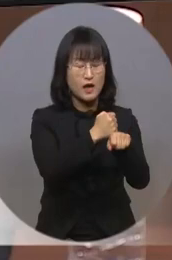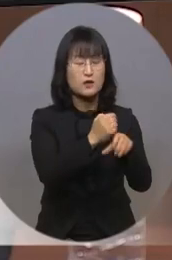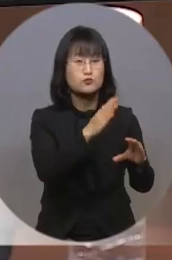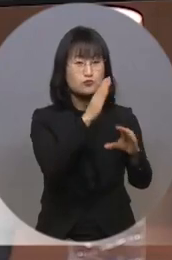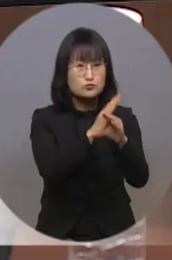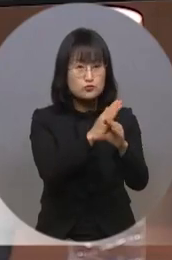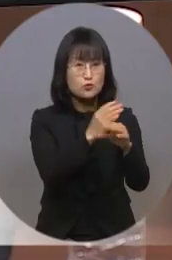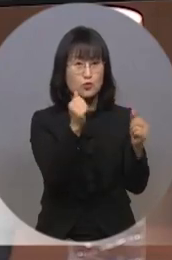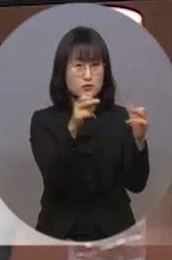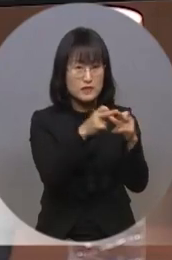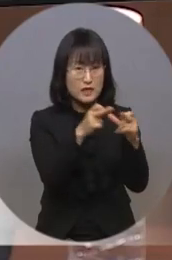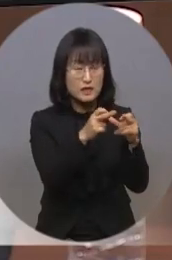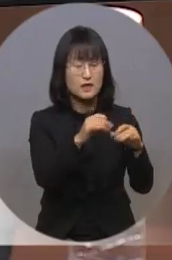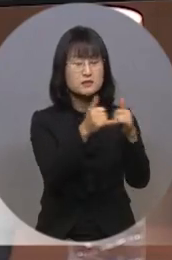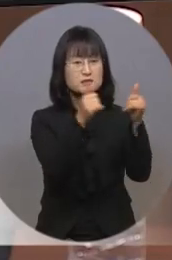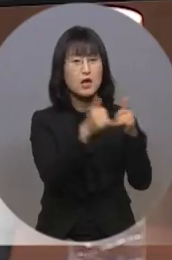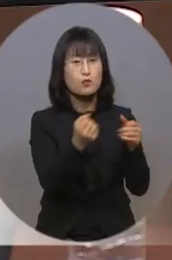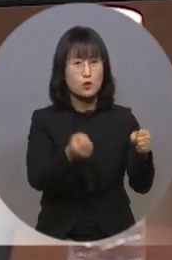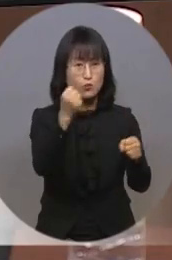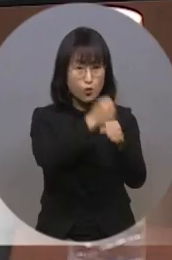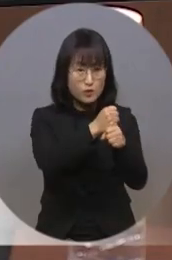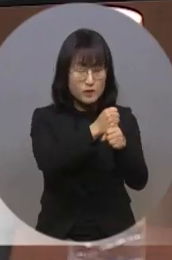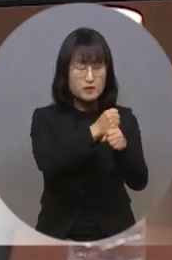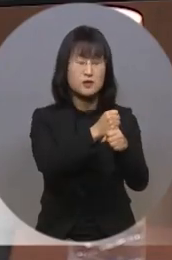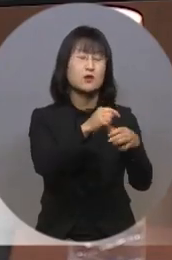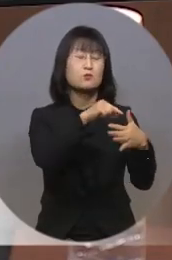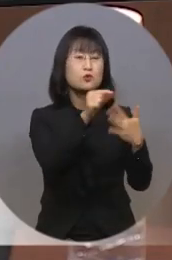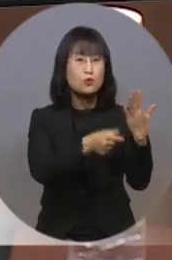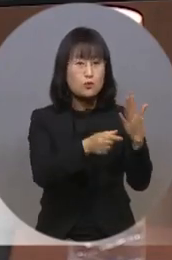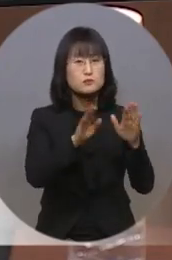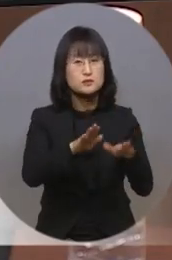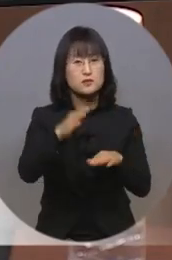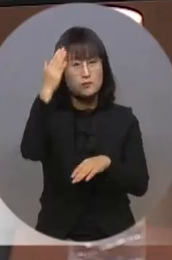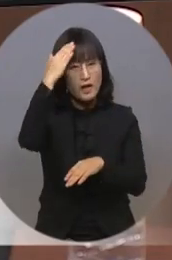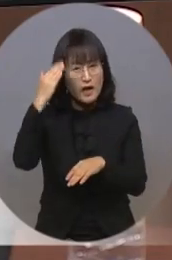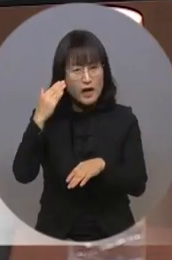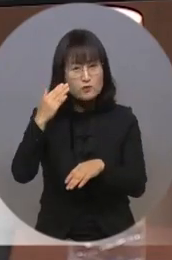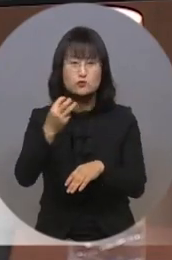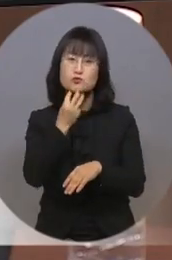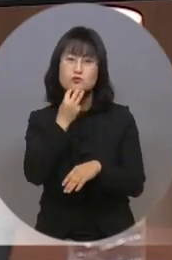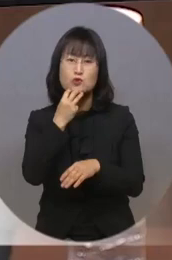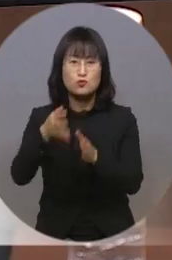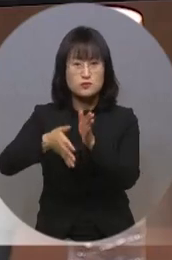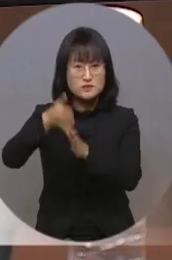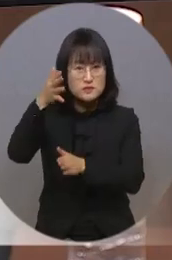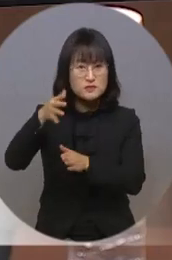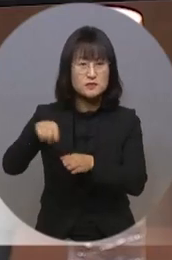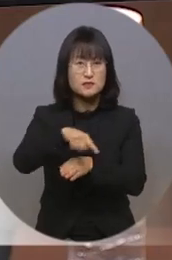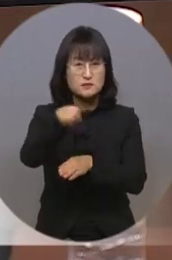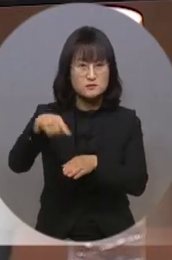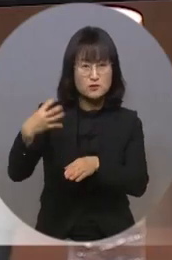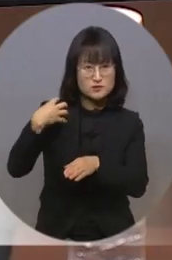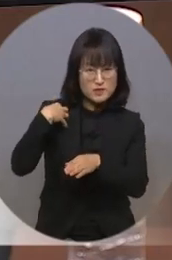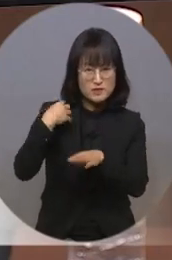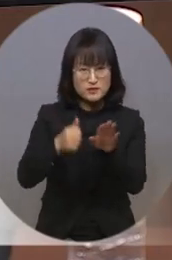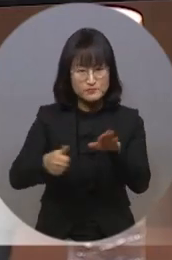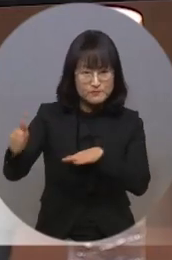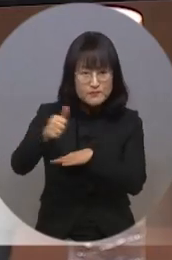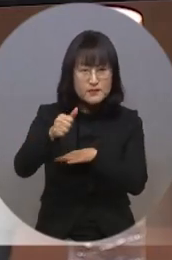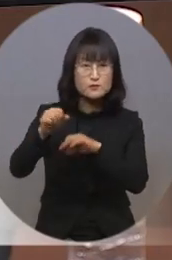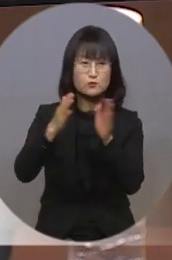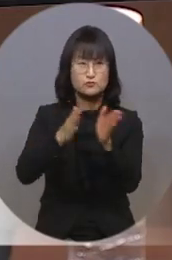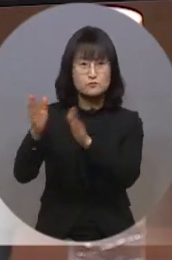그 사회복지 프로그램이 이제는 대한민국에서 서울특별시가 선도적으로 준비해